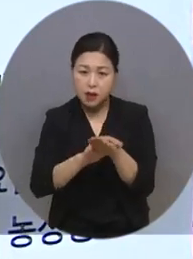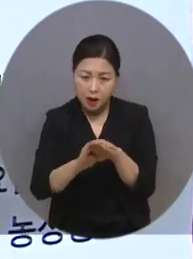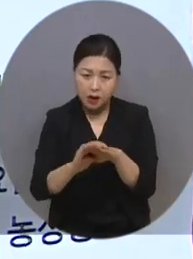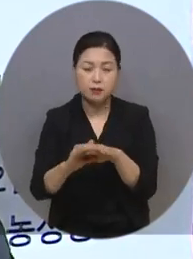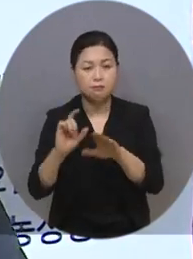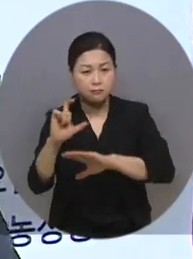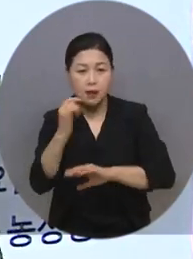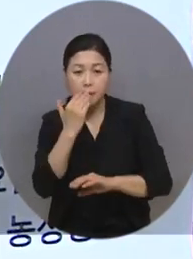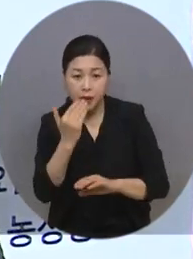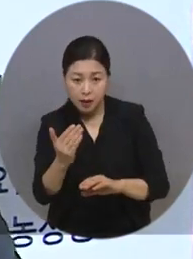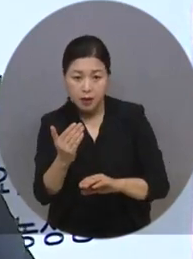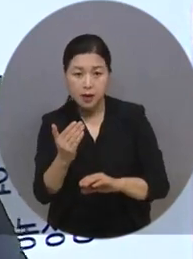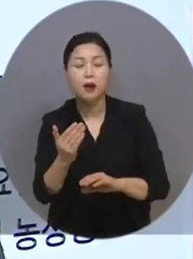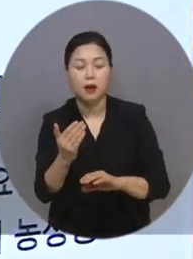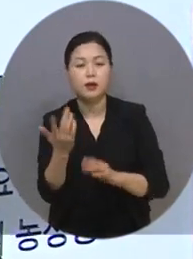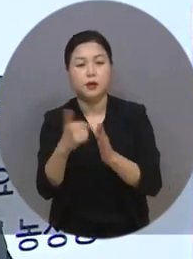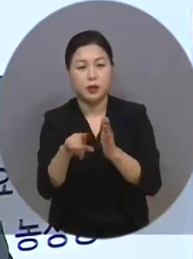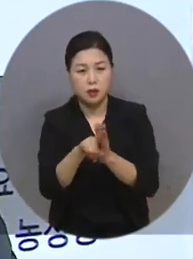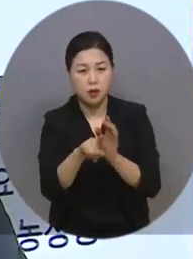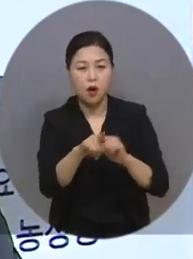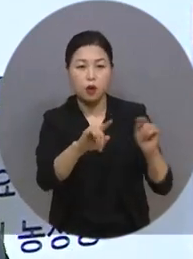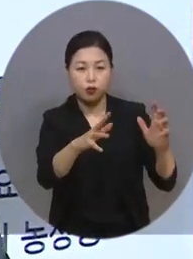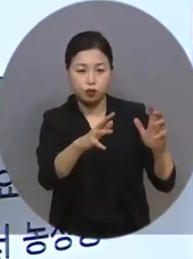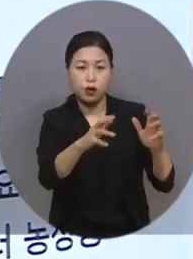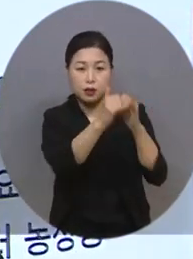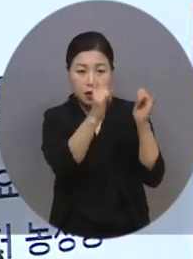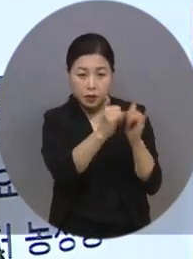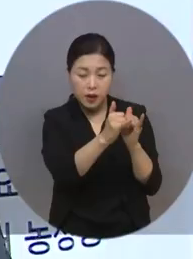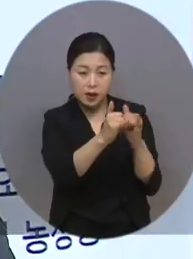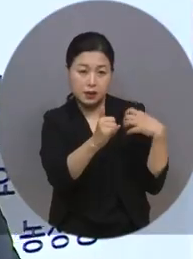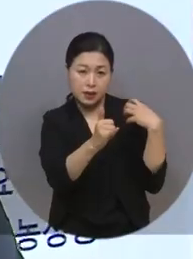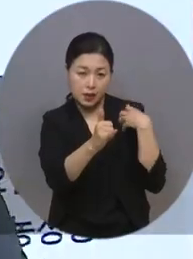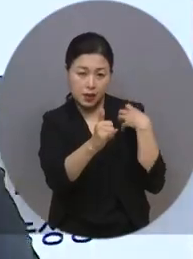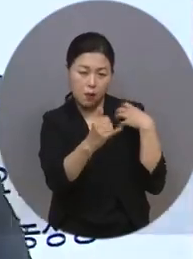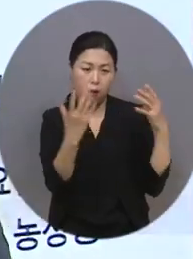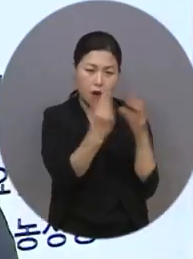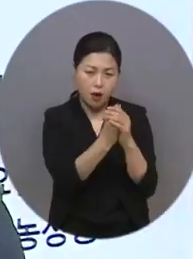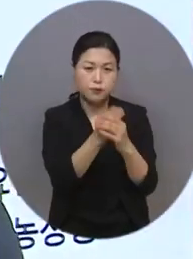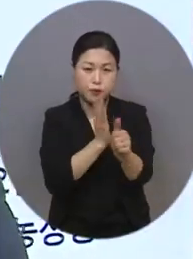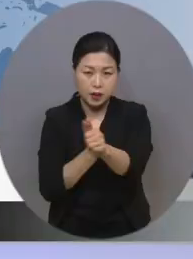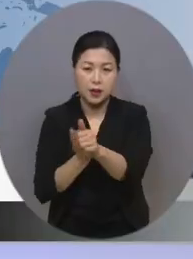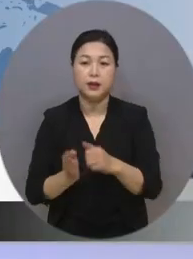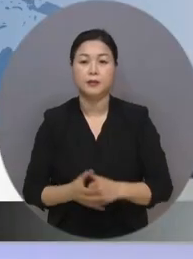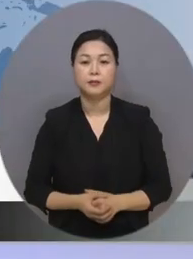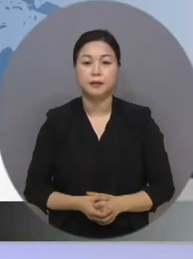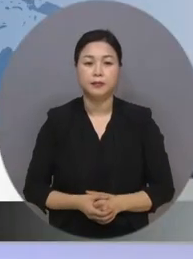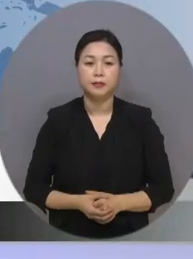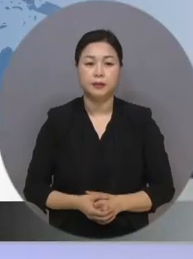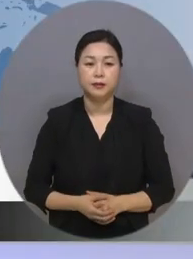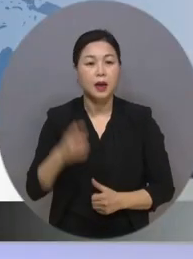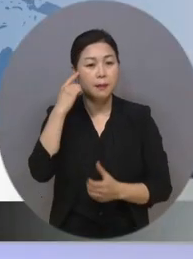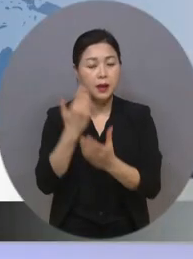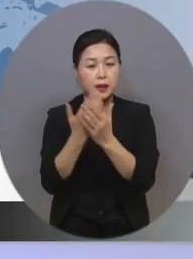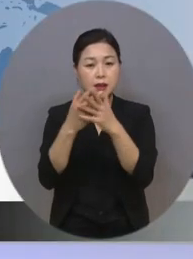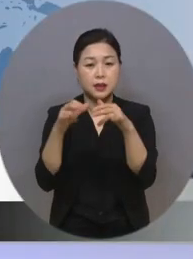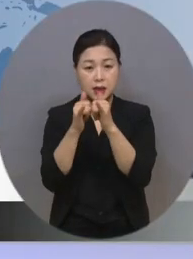있도록 국가사회가 자기의 의무와 책임을 다했으면 좋겠습니다. 발달장애인 당사자와